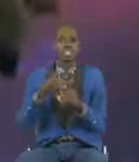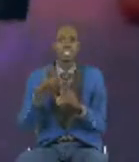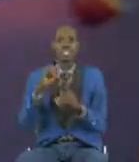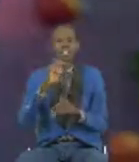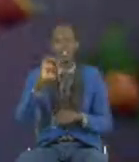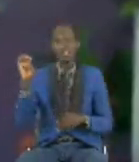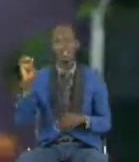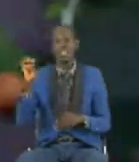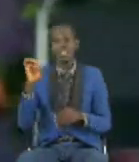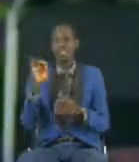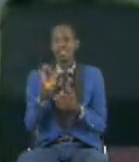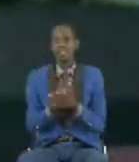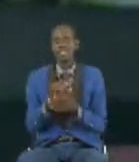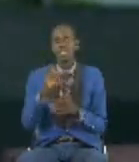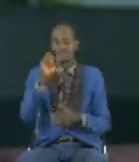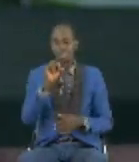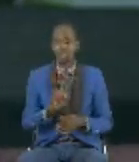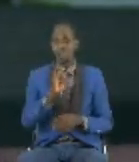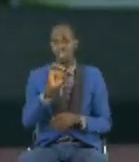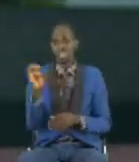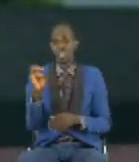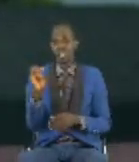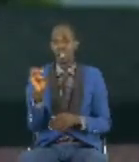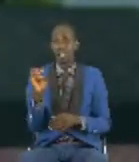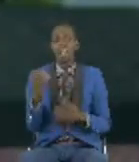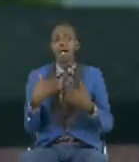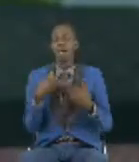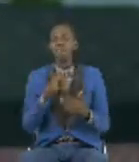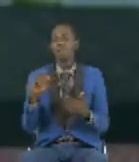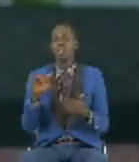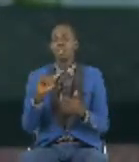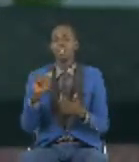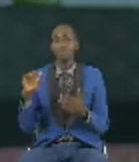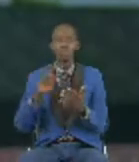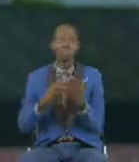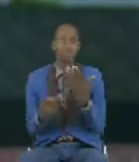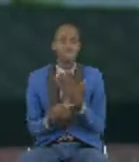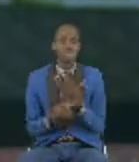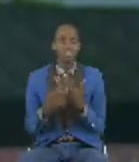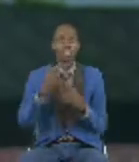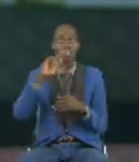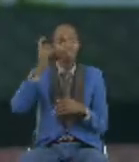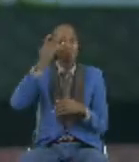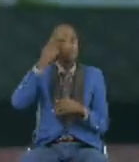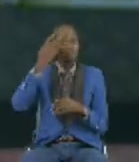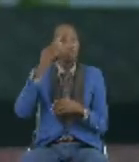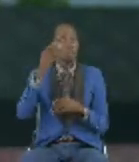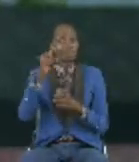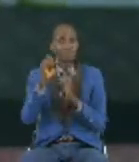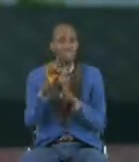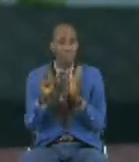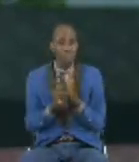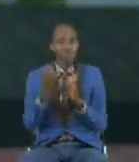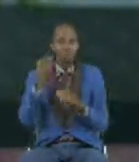l'est, au sud-est. On était en pleine croisade. Le gouverneur de l'état